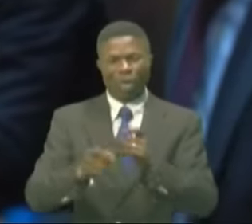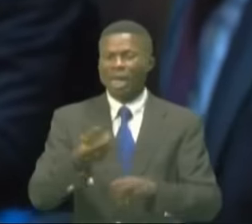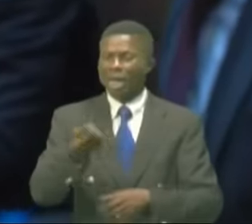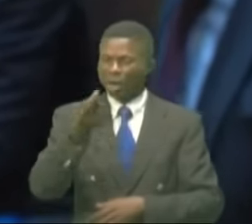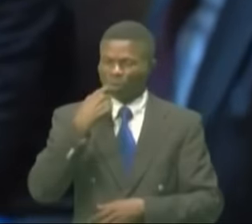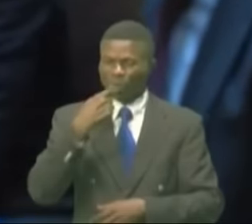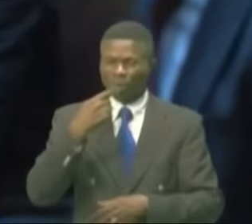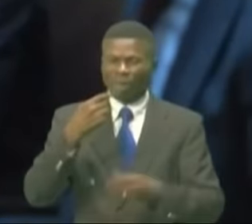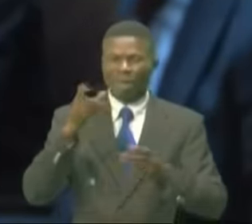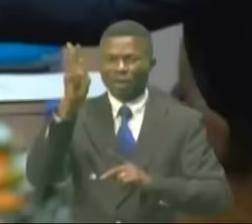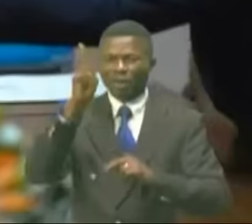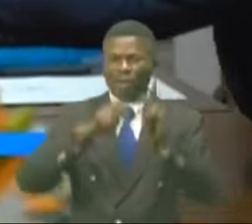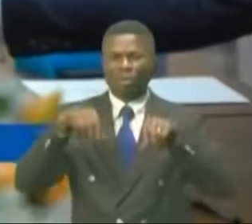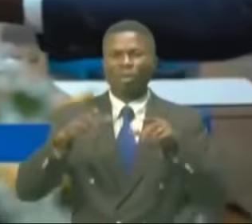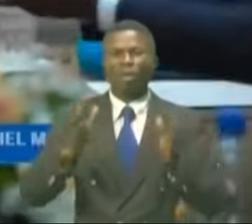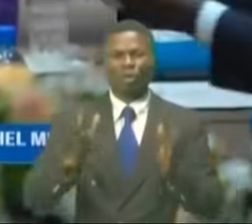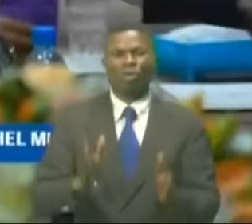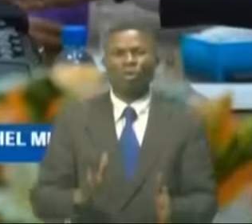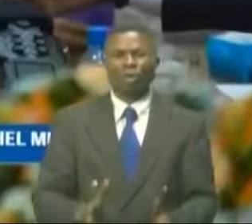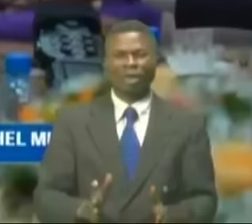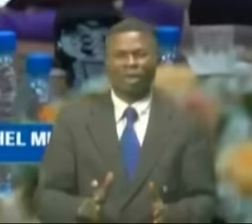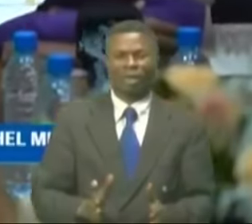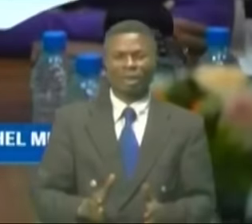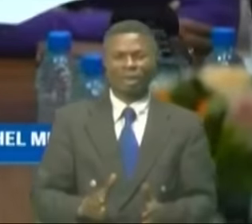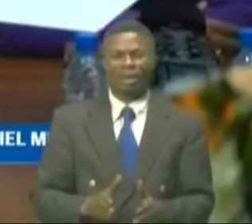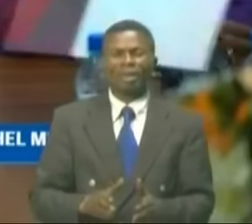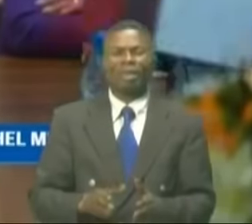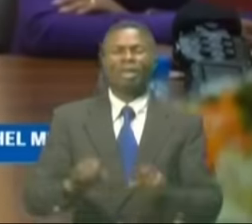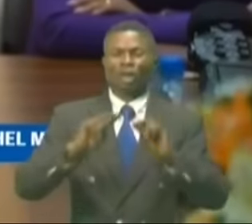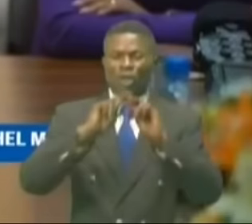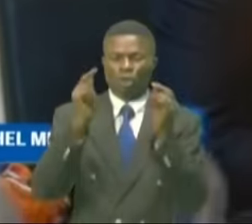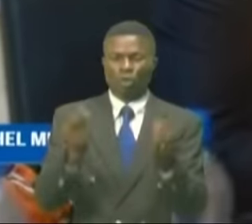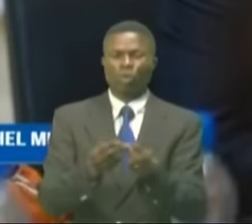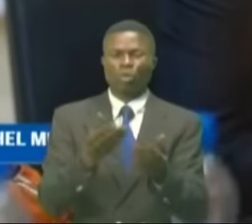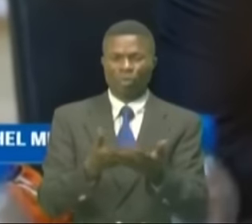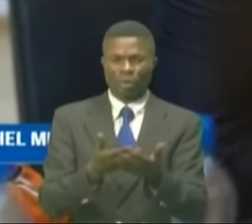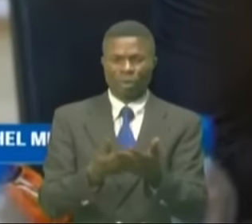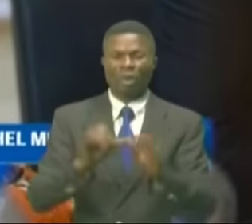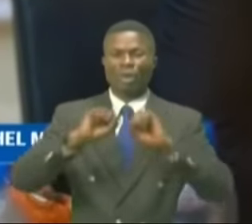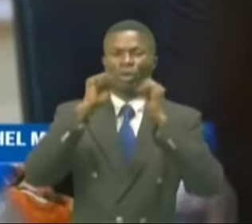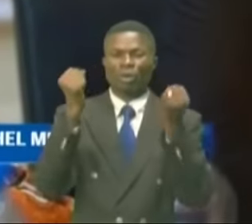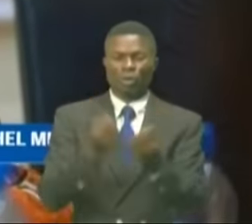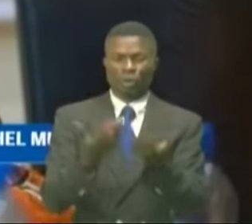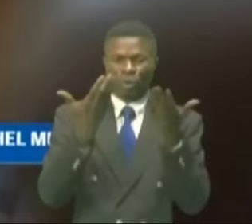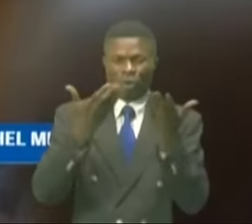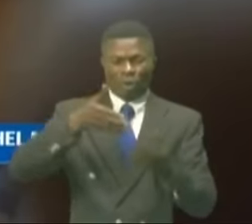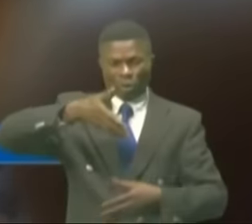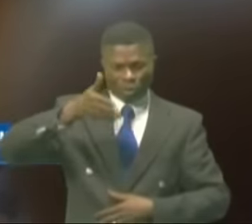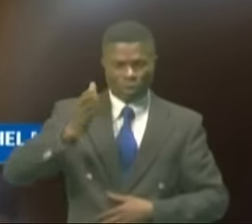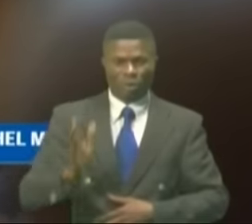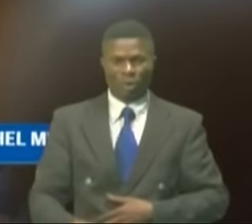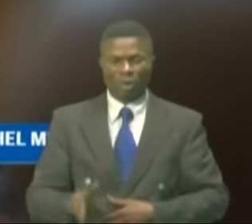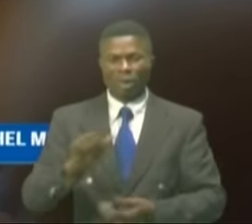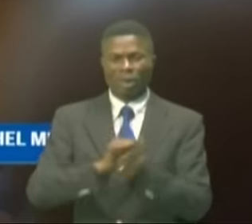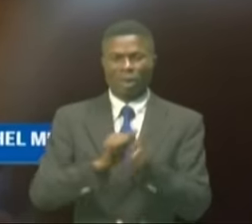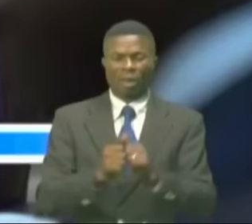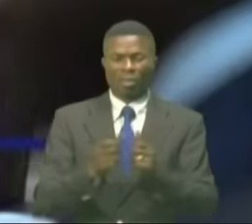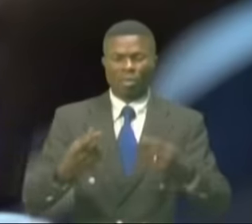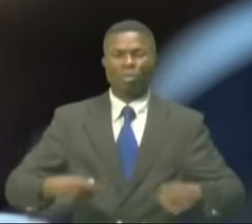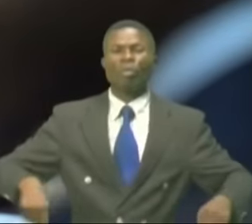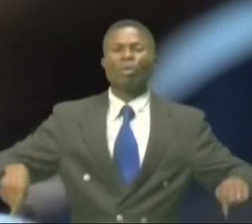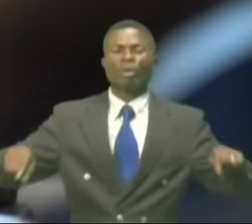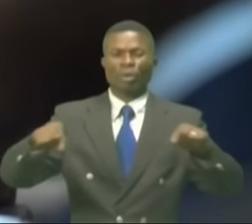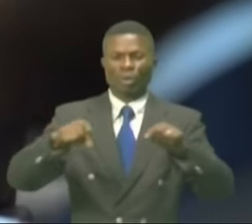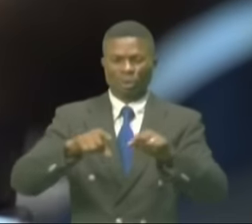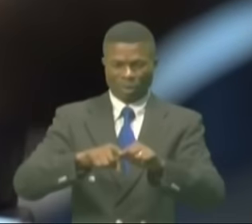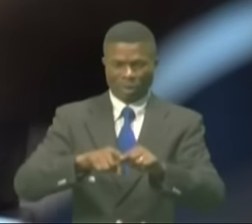santé des populations congolaises. La CEMIC SARL est une société d'études spécialisée dans le domaine environnemental